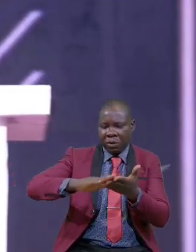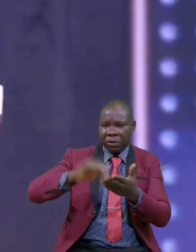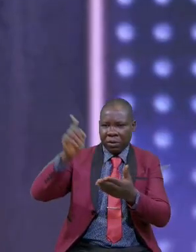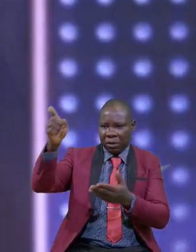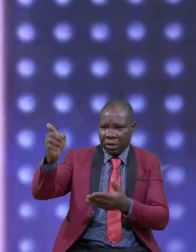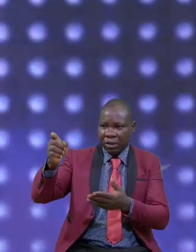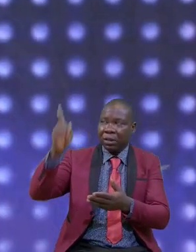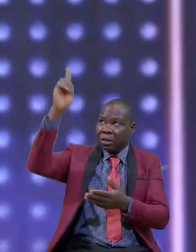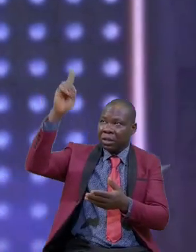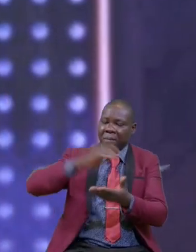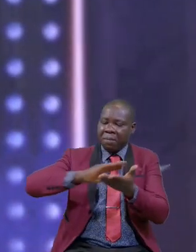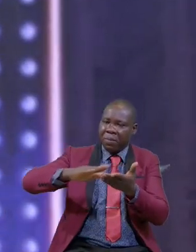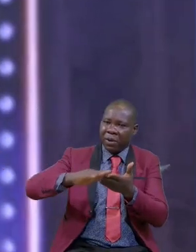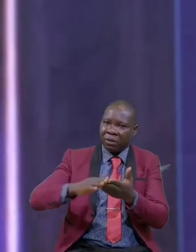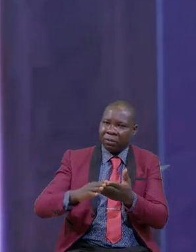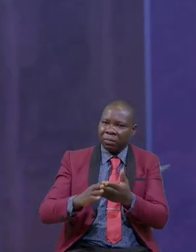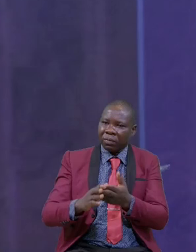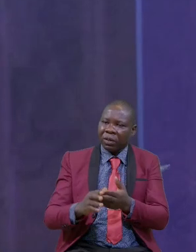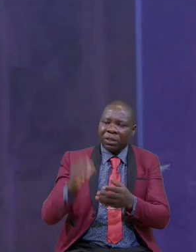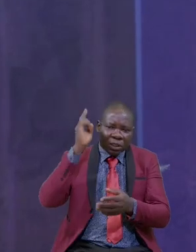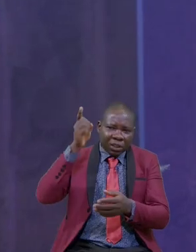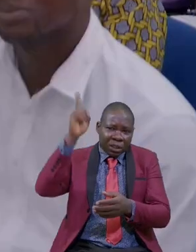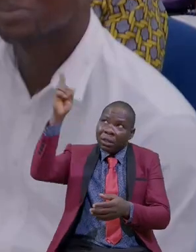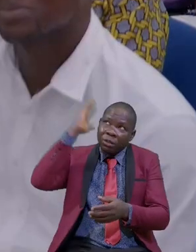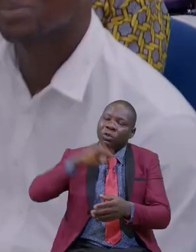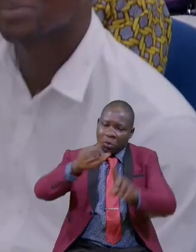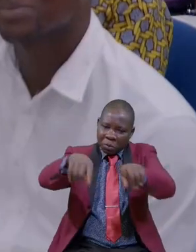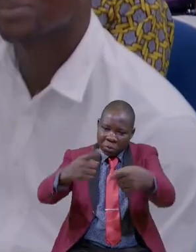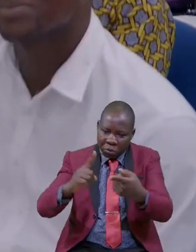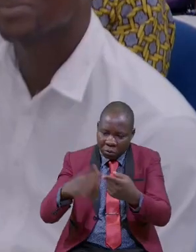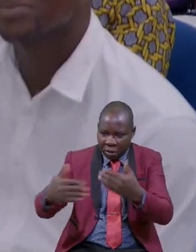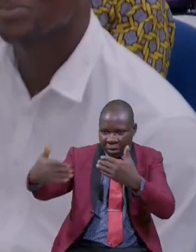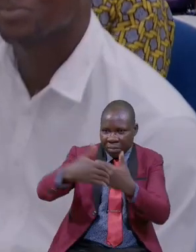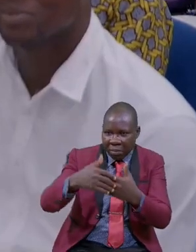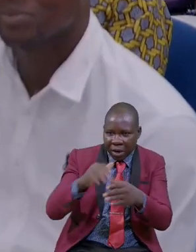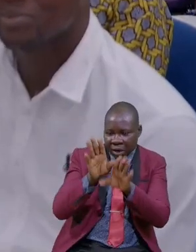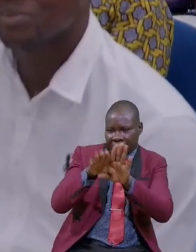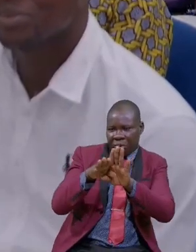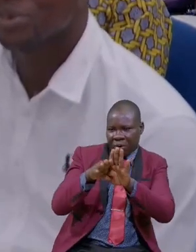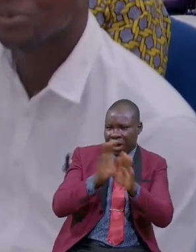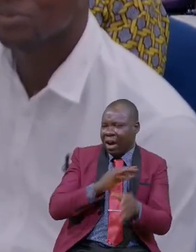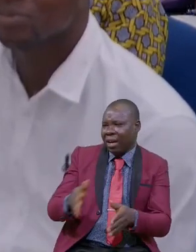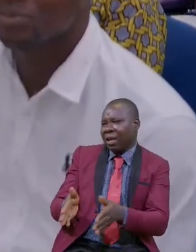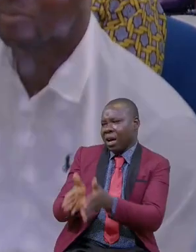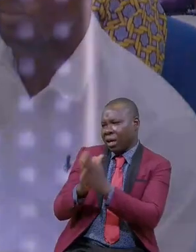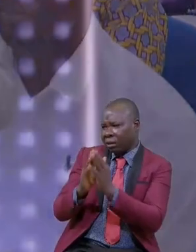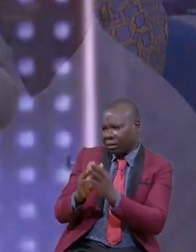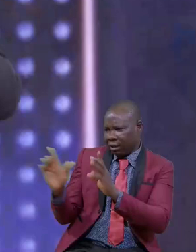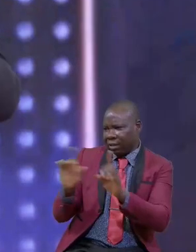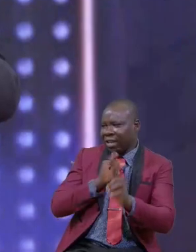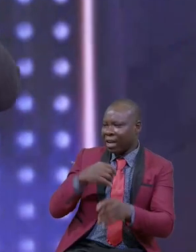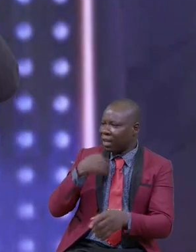Est-ce que je t'ai dit que je t'ai pardonné? Oui, monsieur. Je vais t'avoir après. God doesn't do that. Dieu ne fait if pas you ça. Do that, s'il le fait,